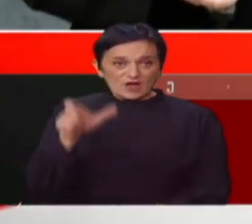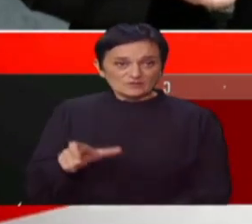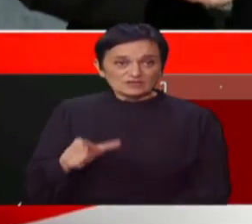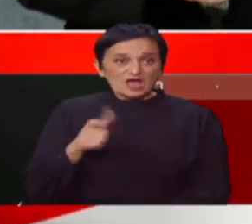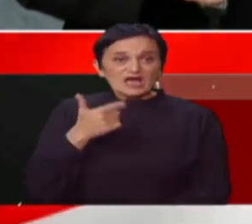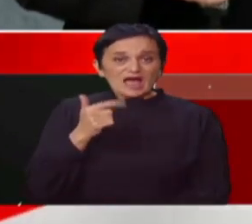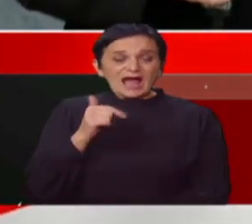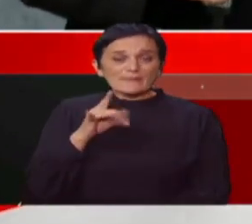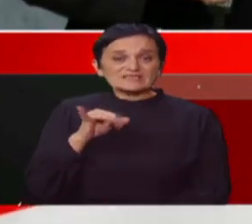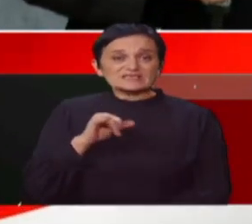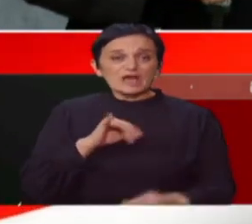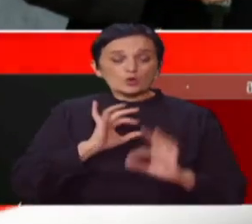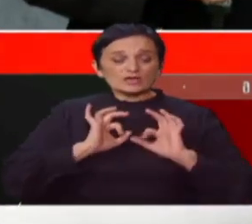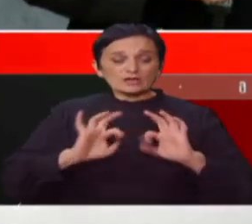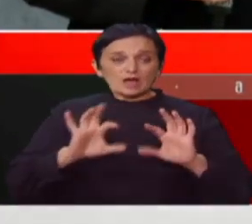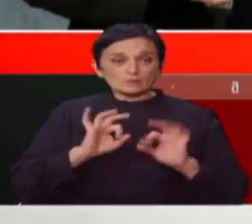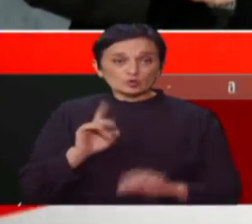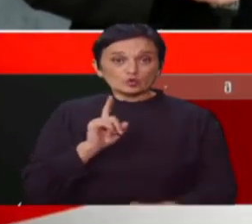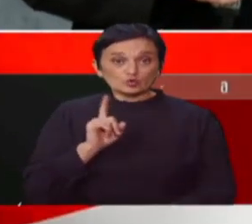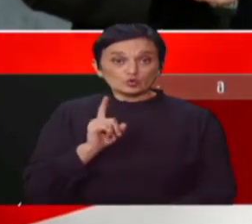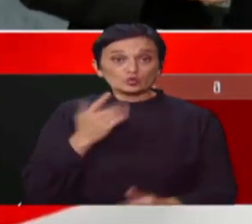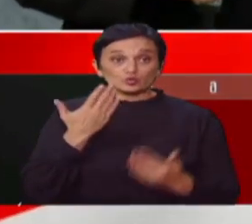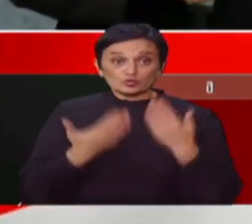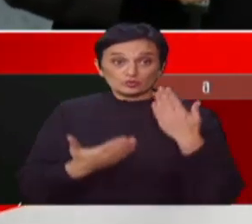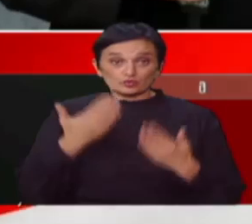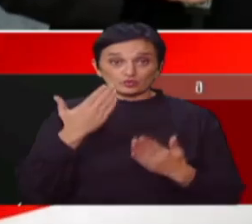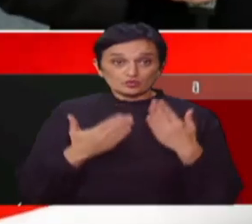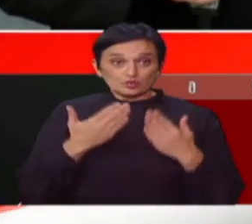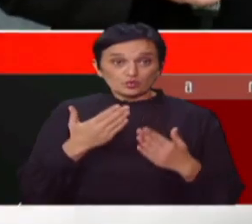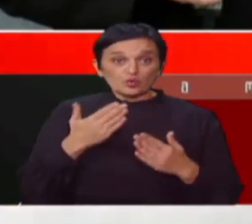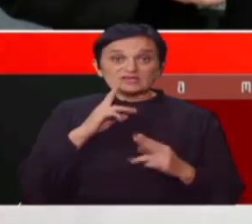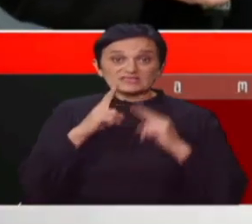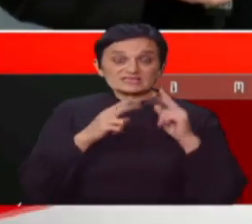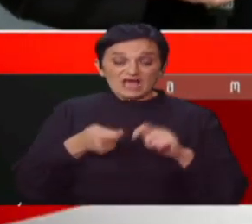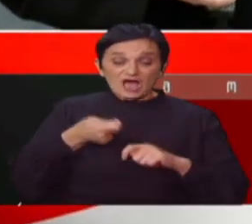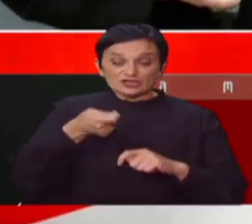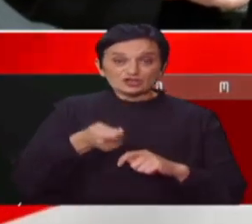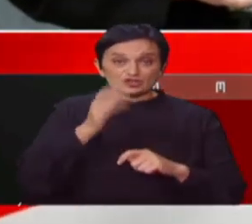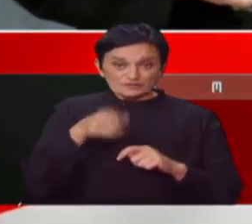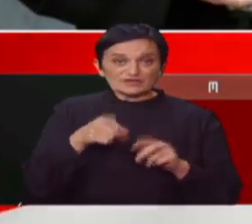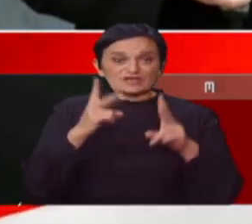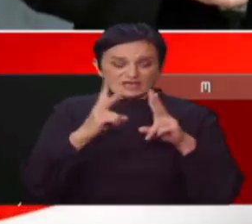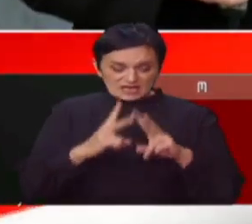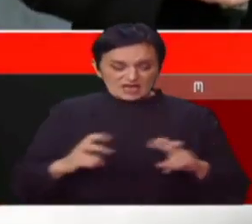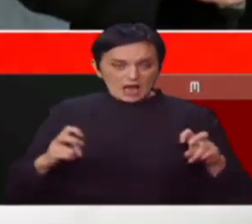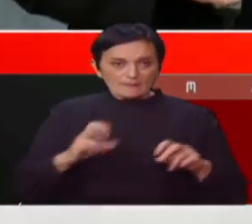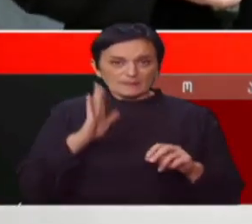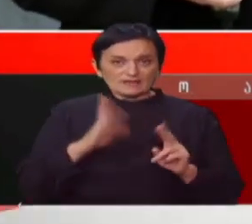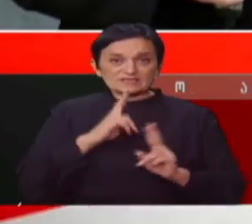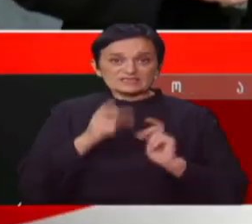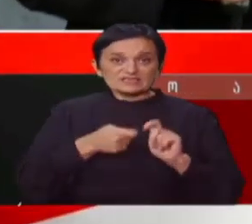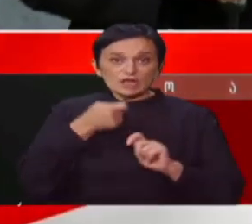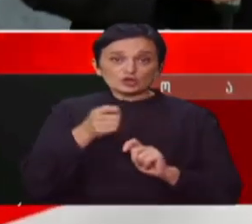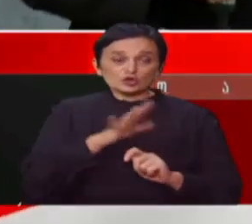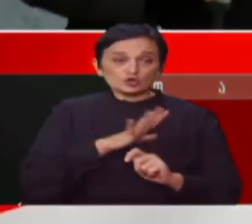გაგააფცია ორი განმარტავს, რომ იმ შემთხვევაში თუ შემოვა საოლქოში საჩივარი, ის განიხილავს ამ საჩივარს და იყო თუ